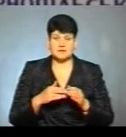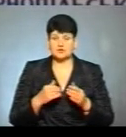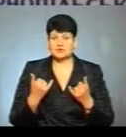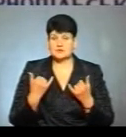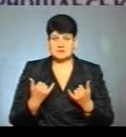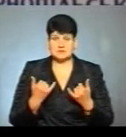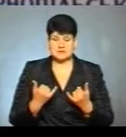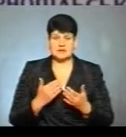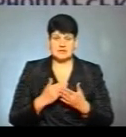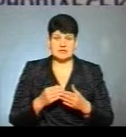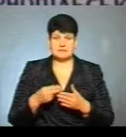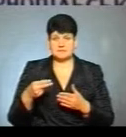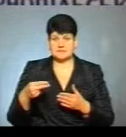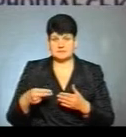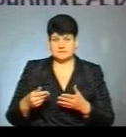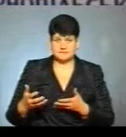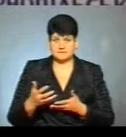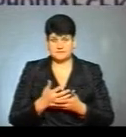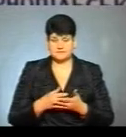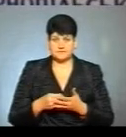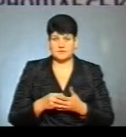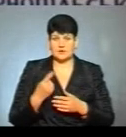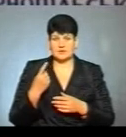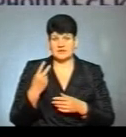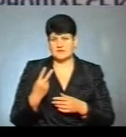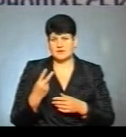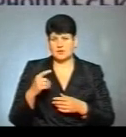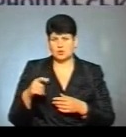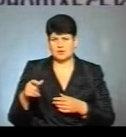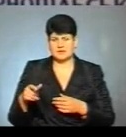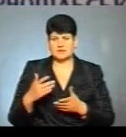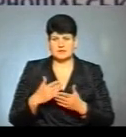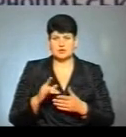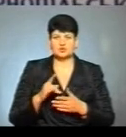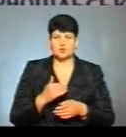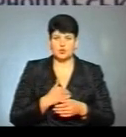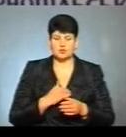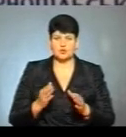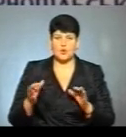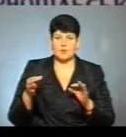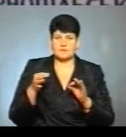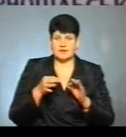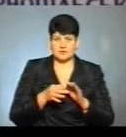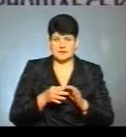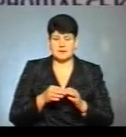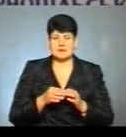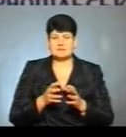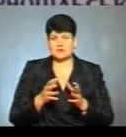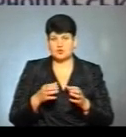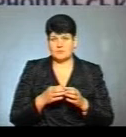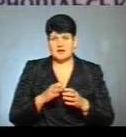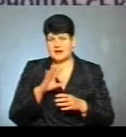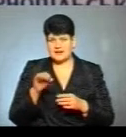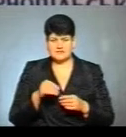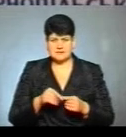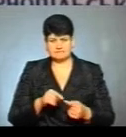є вже зібрані підписи. Одна-дві людини є, що хочуть дооб'єднуватися з більшою громадою. Решта всі